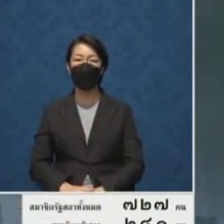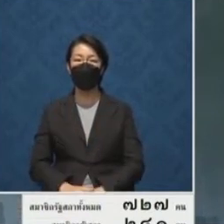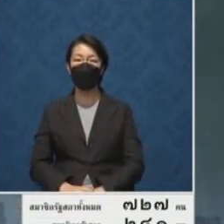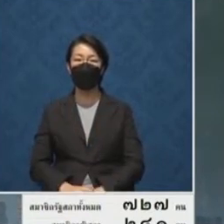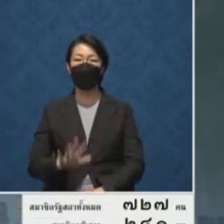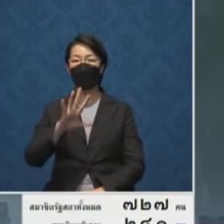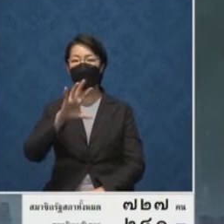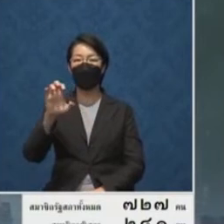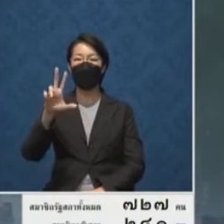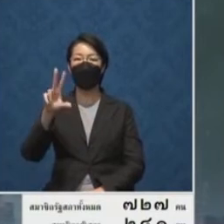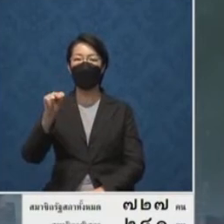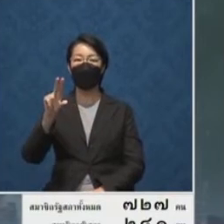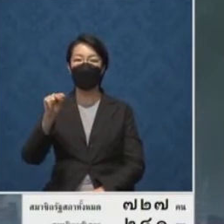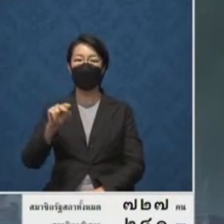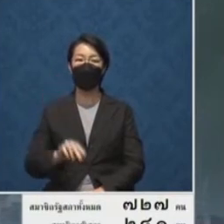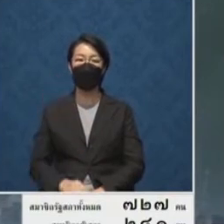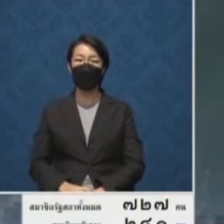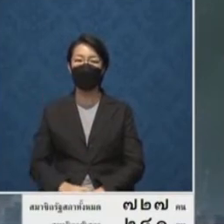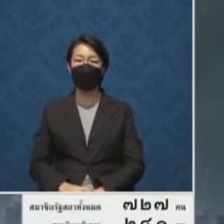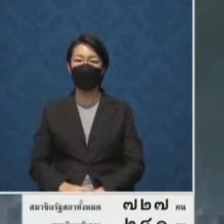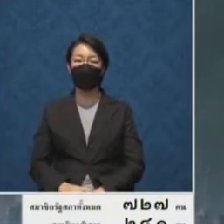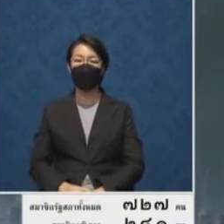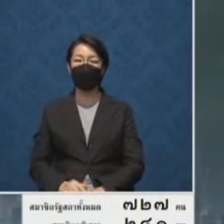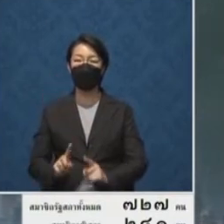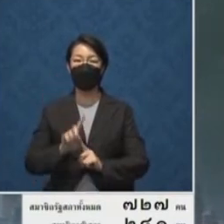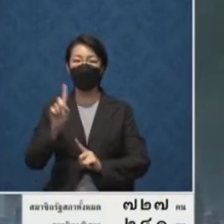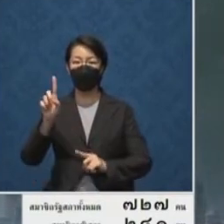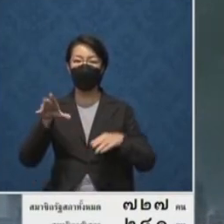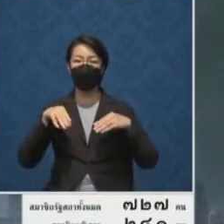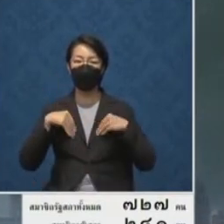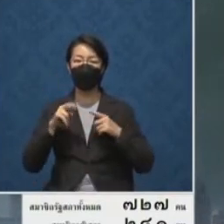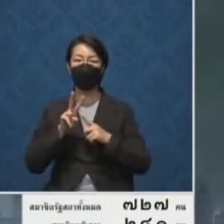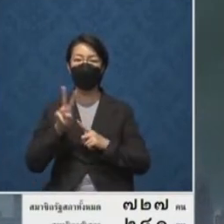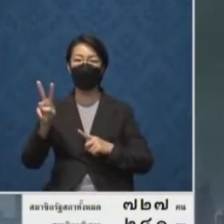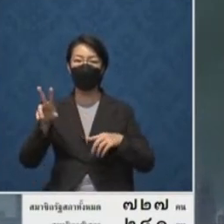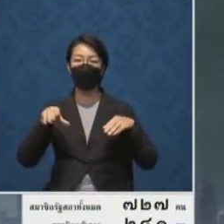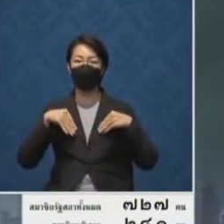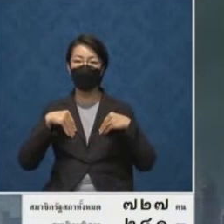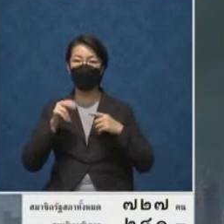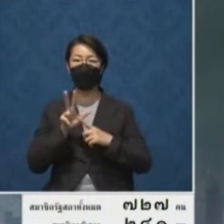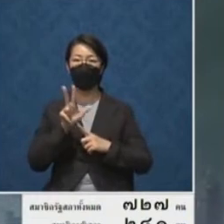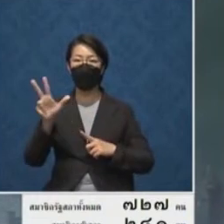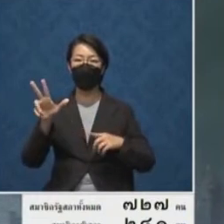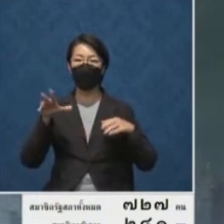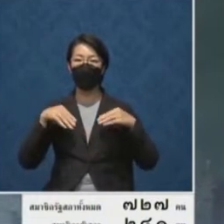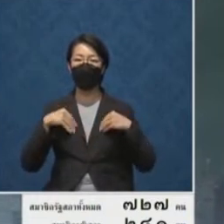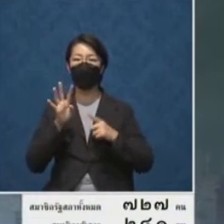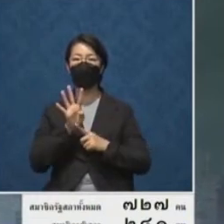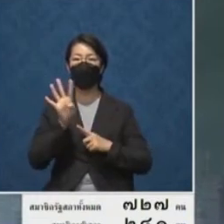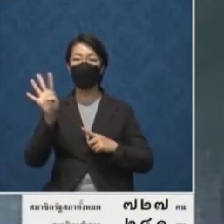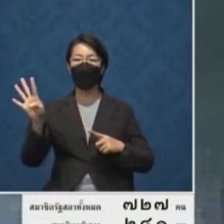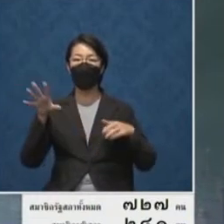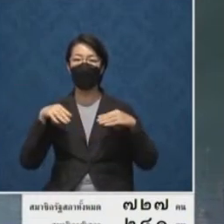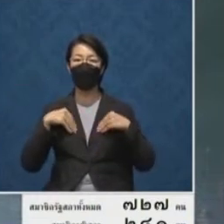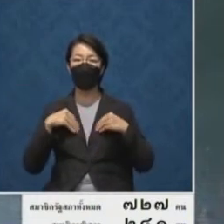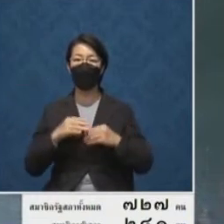การ 530นางสาวสกุณาสารนันท์ 1รับหลักการ2รับหลักการ3รับหลัก